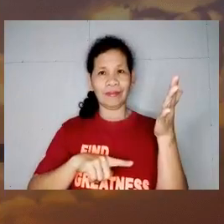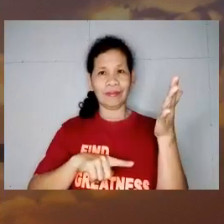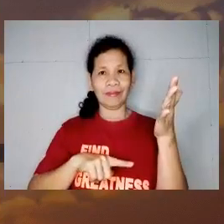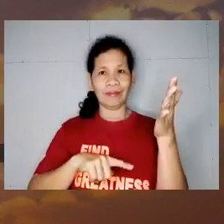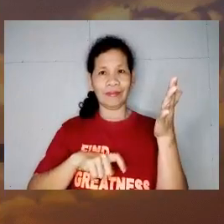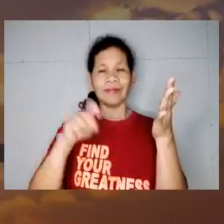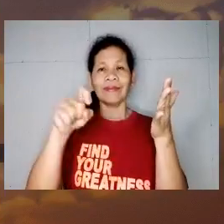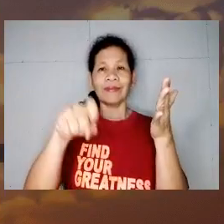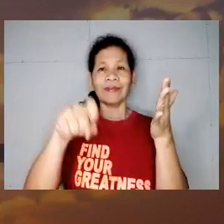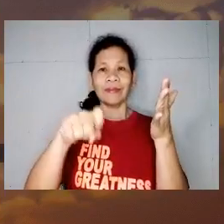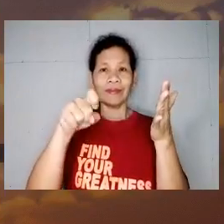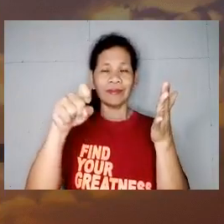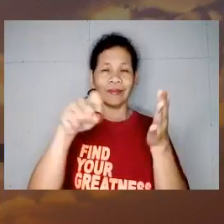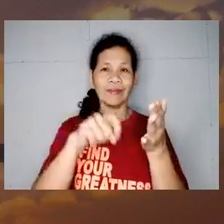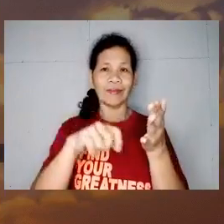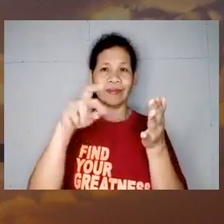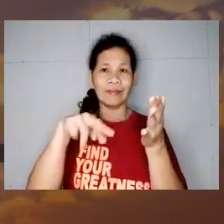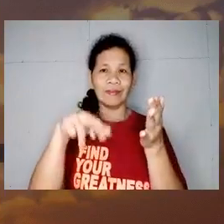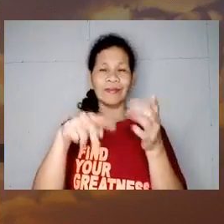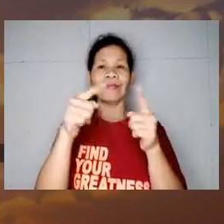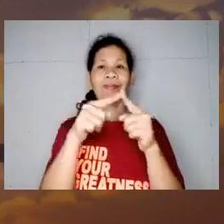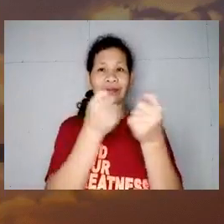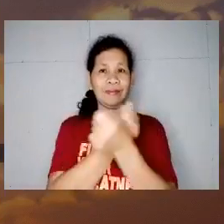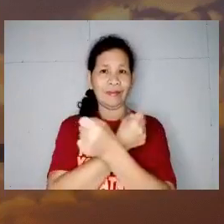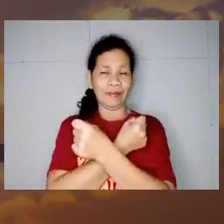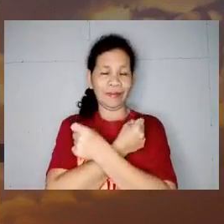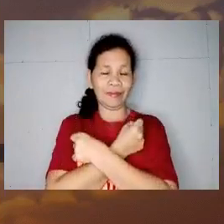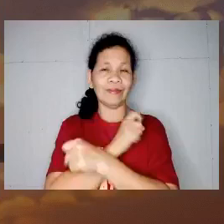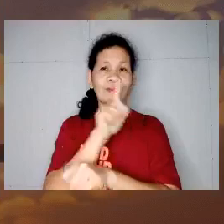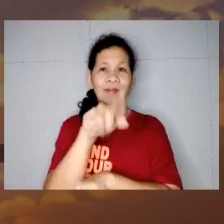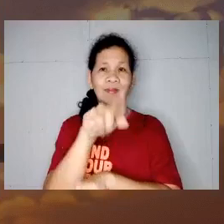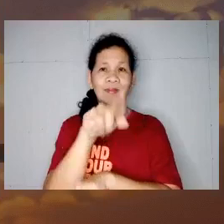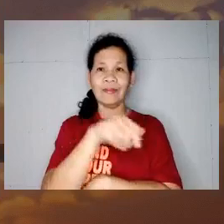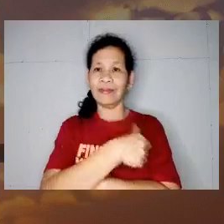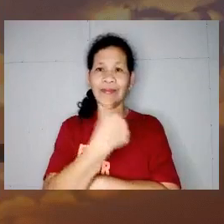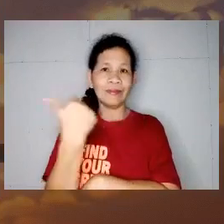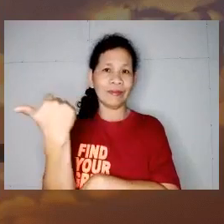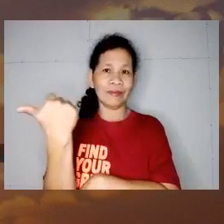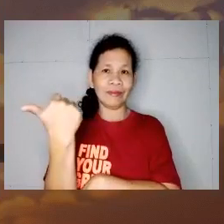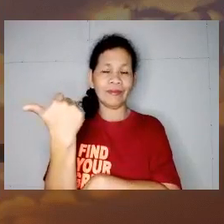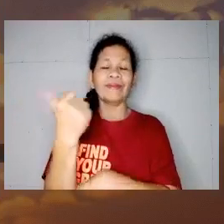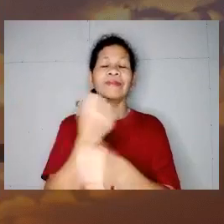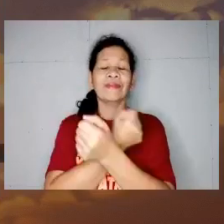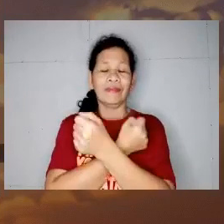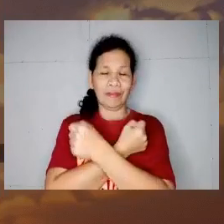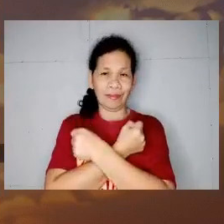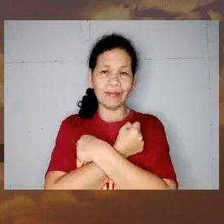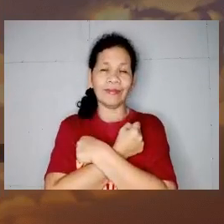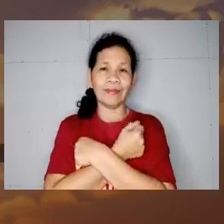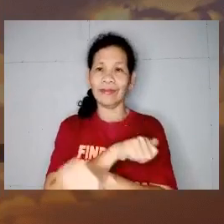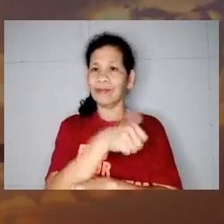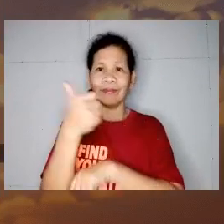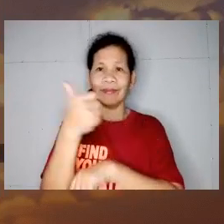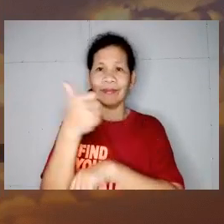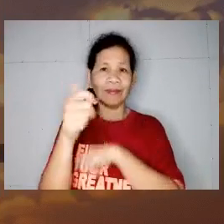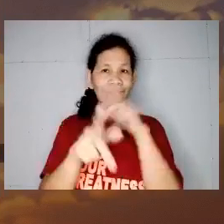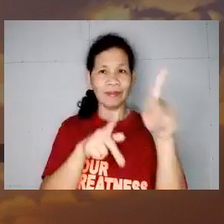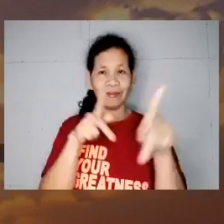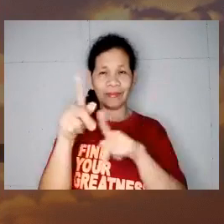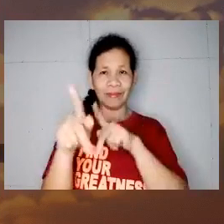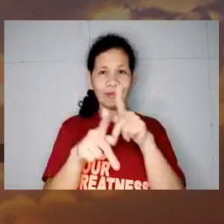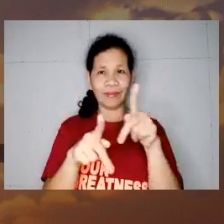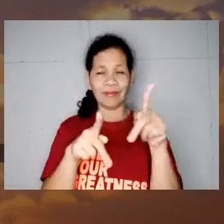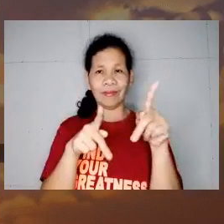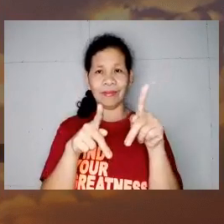yun? To love one another. To love our fellow men. At tanda natin, ang fellow men,